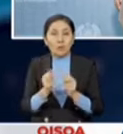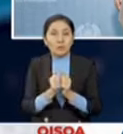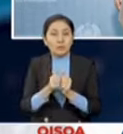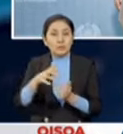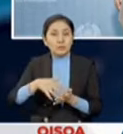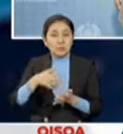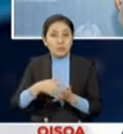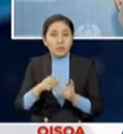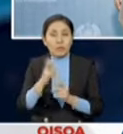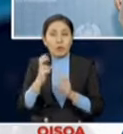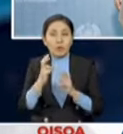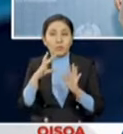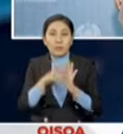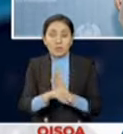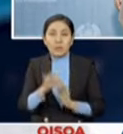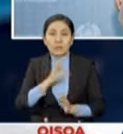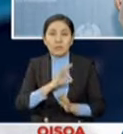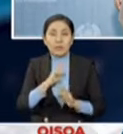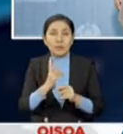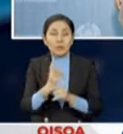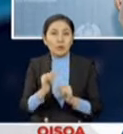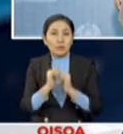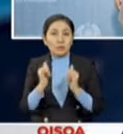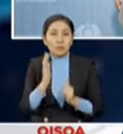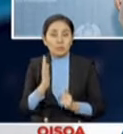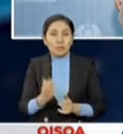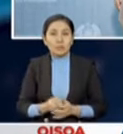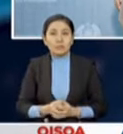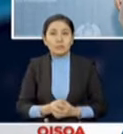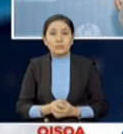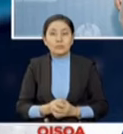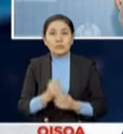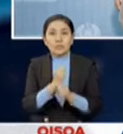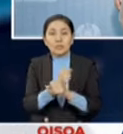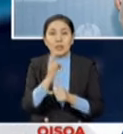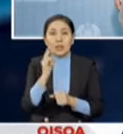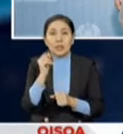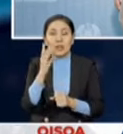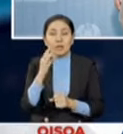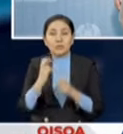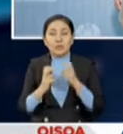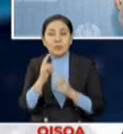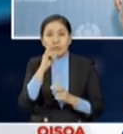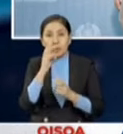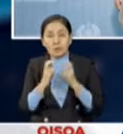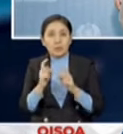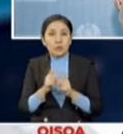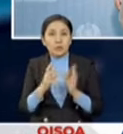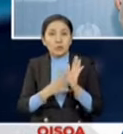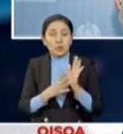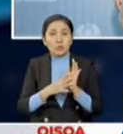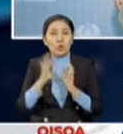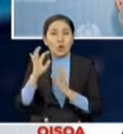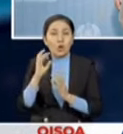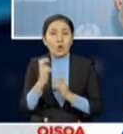qazib olinmoqda va kombinat quvvatlarini istiqbolni 2 barobarga oshirishga xizmat qiladi. Jizzax, Navoiy va Samarqand viloyatlari 9 ta kon bo'yicha